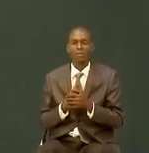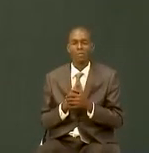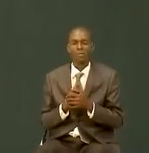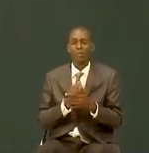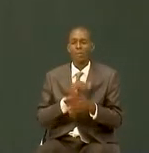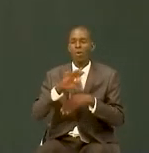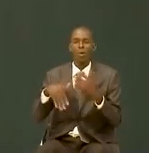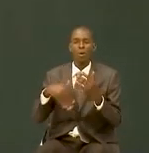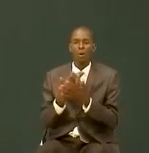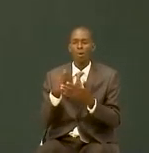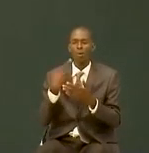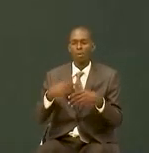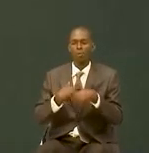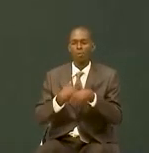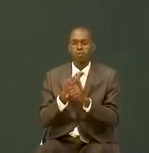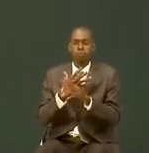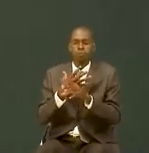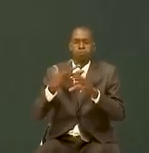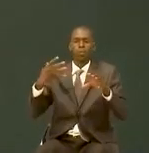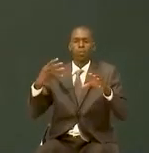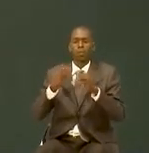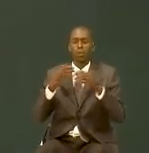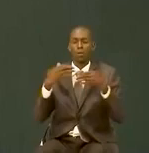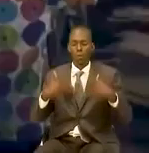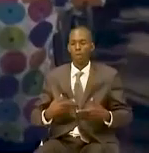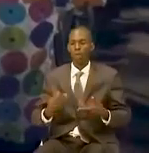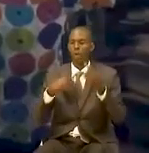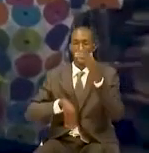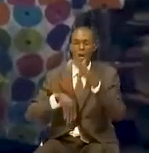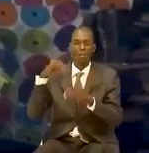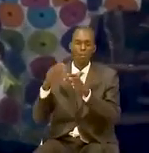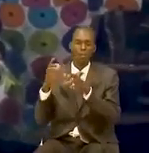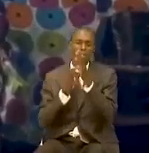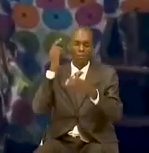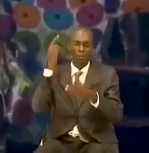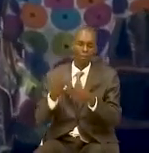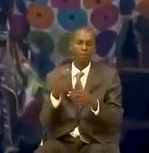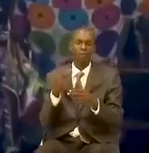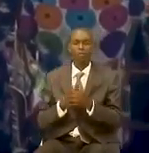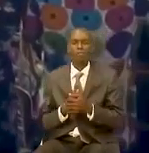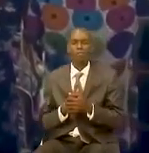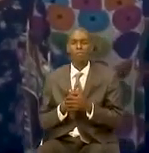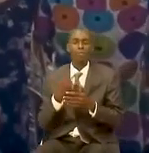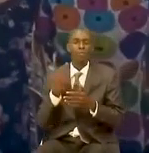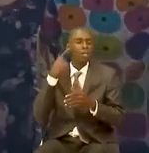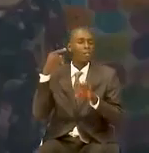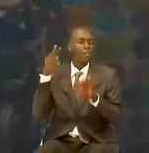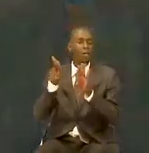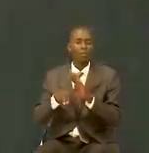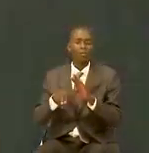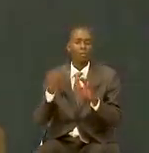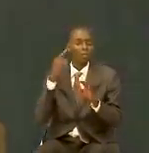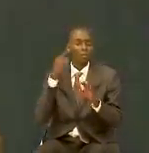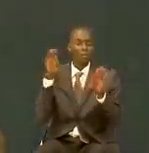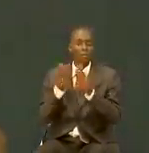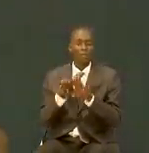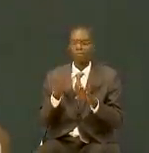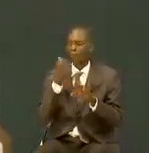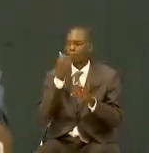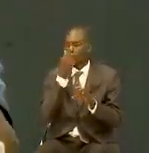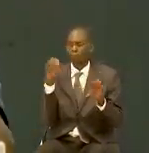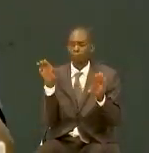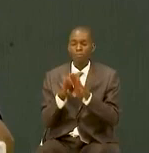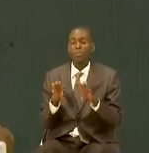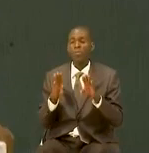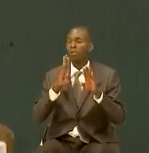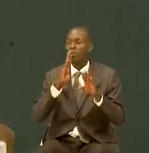niile zara aza n'arụ gị pụta n'aha Jizọs. Ịntinye ochichi ndị da ogbi pụta